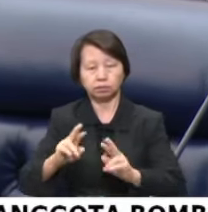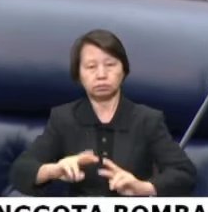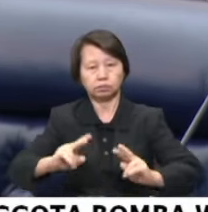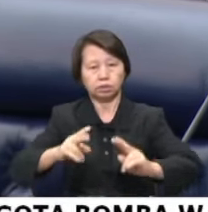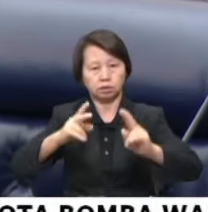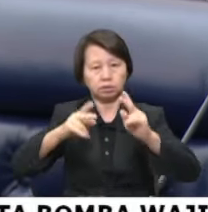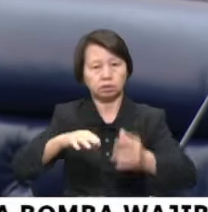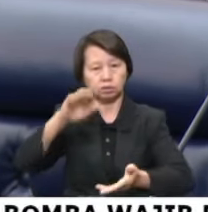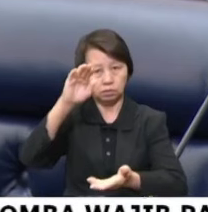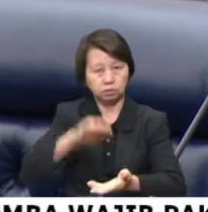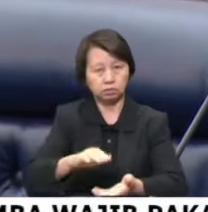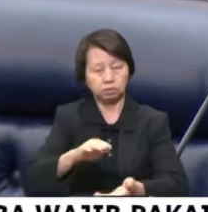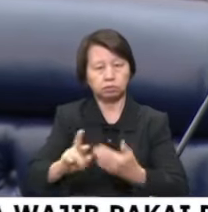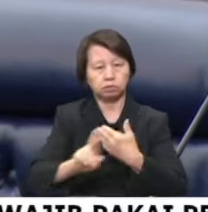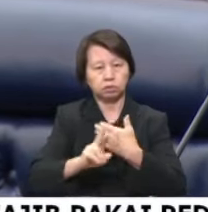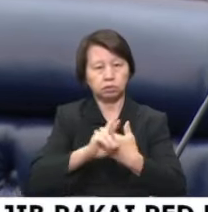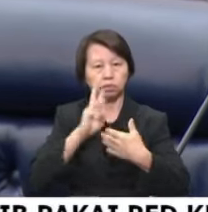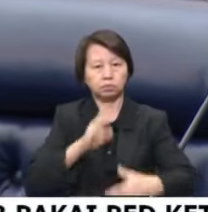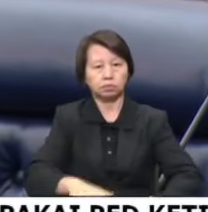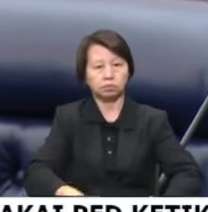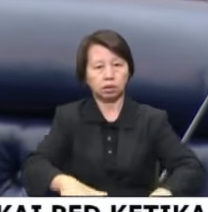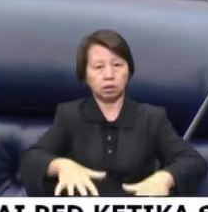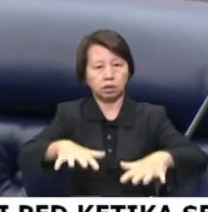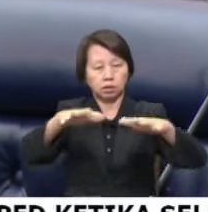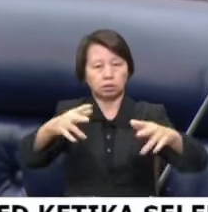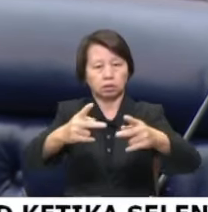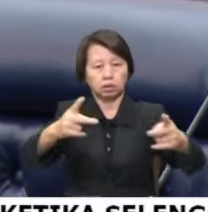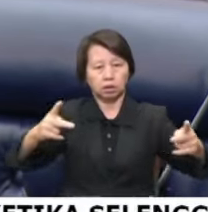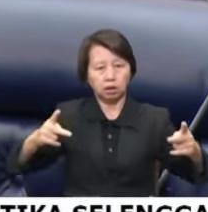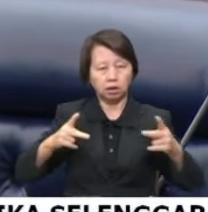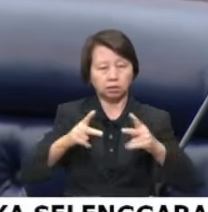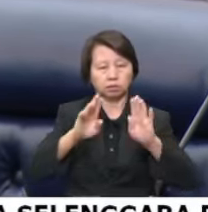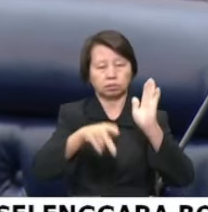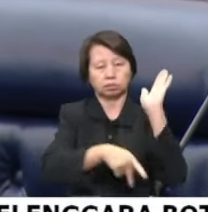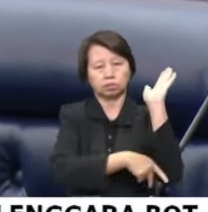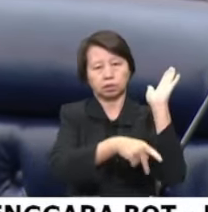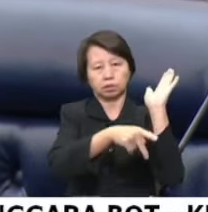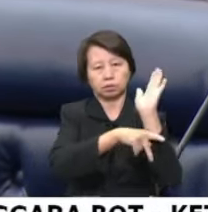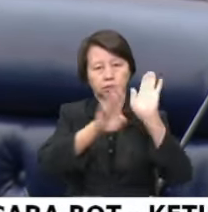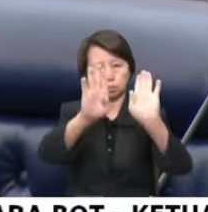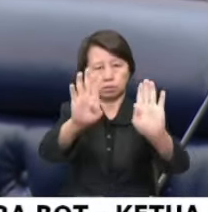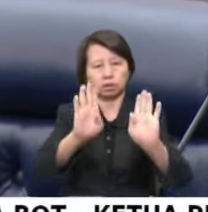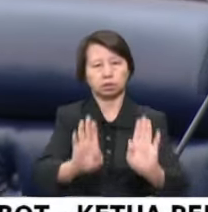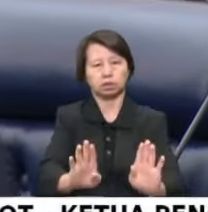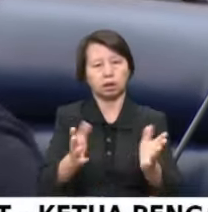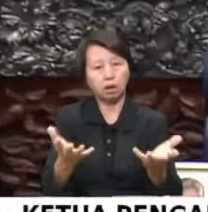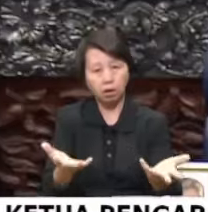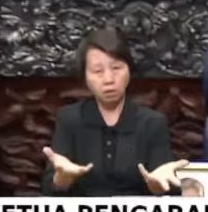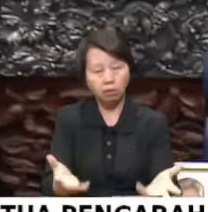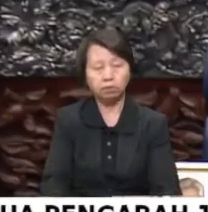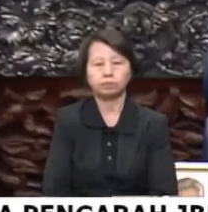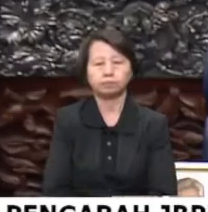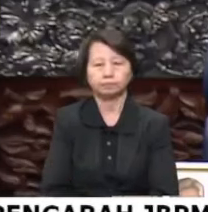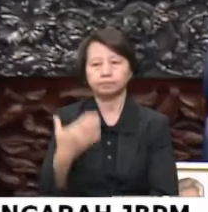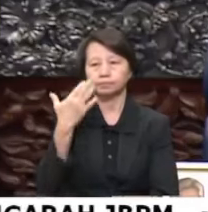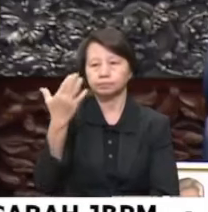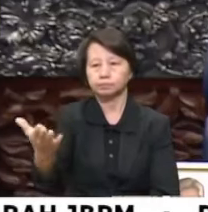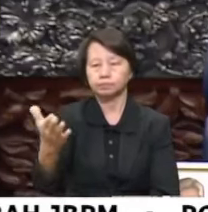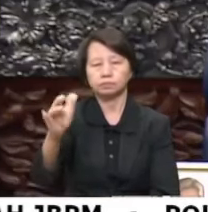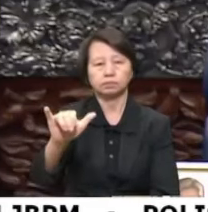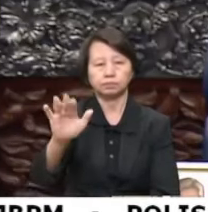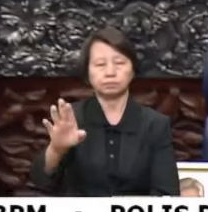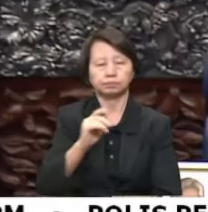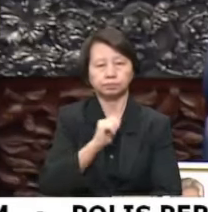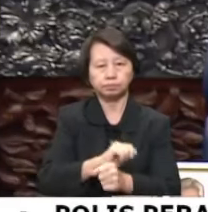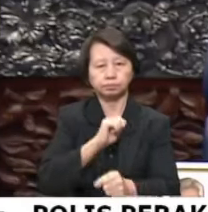dan pengurangan risiko banjir dalam kawasan Parlimen Bangi? Terima kasih. Terima kasih Yang Berhormat.